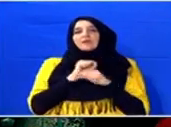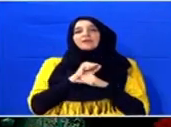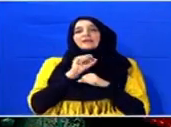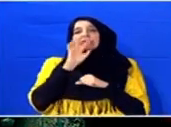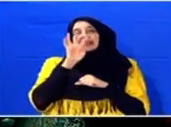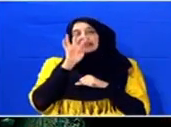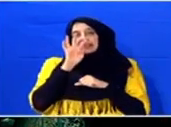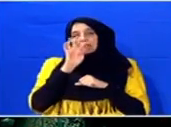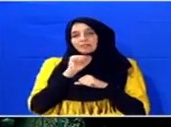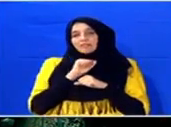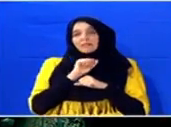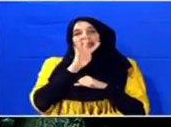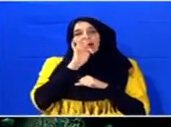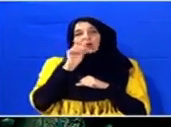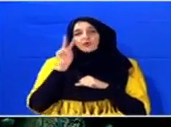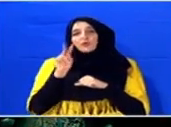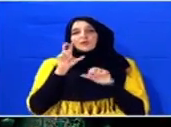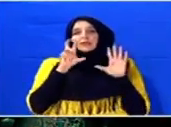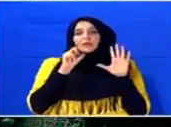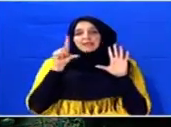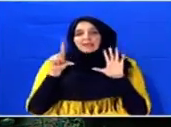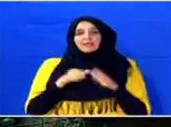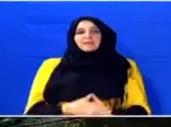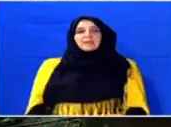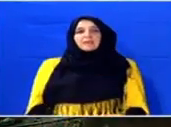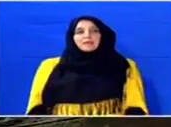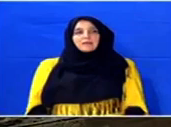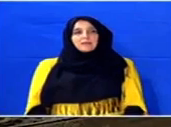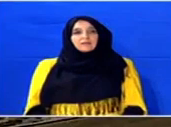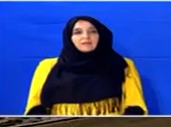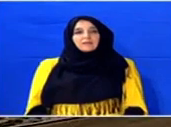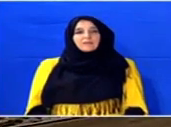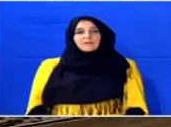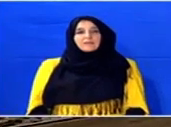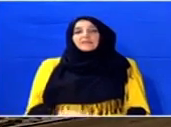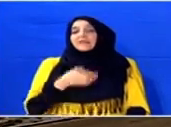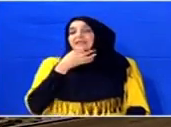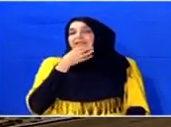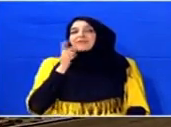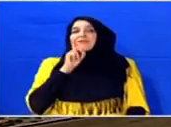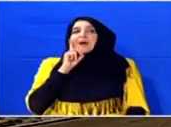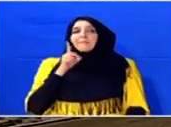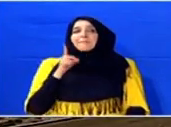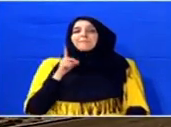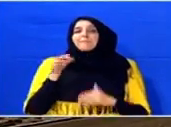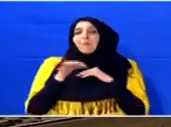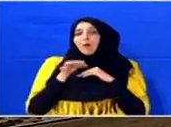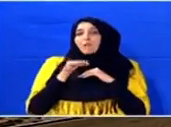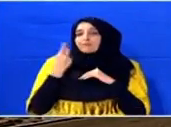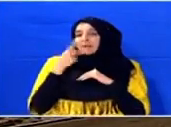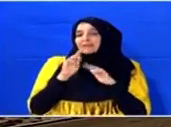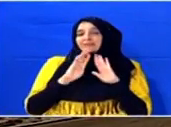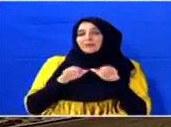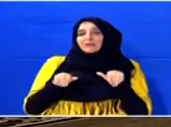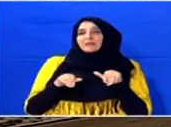87 فاطمه الزهراء من العاصمه تقول دكتور سعد طلقني زوجي لفظا في جوان